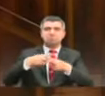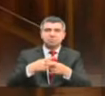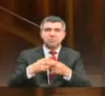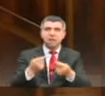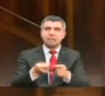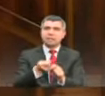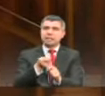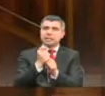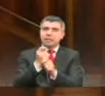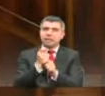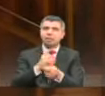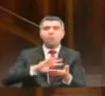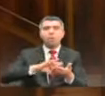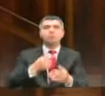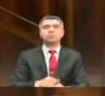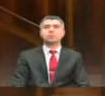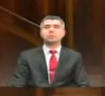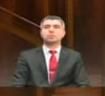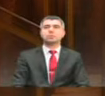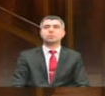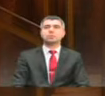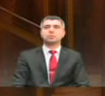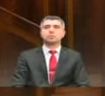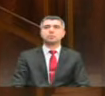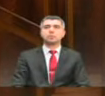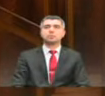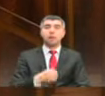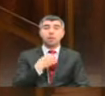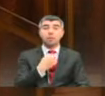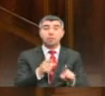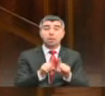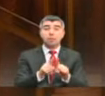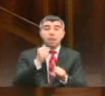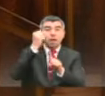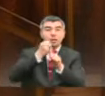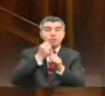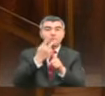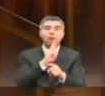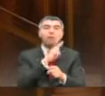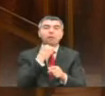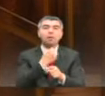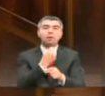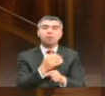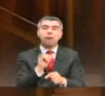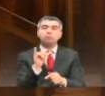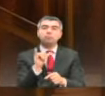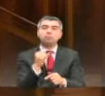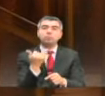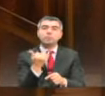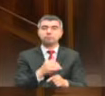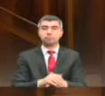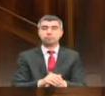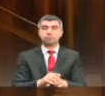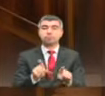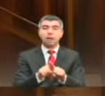البحري وغيرها. وفي هذا المجال ستعمل الحكومة بالخصوص على مواصلة تنزيل مخطط